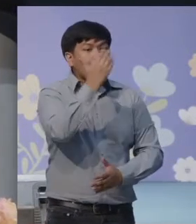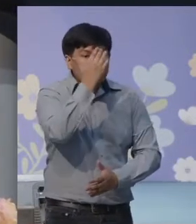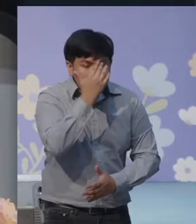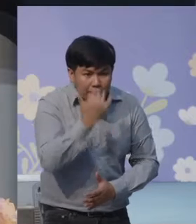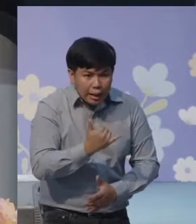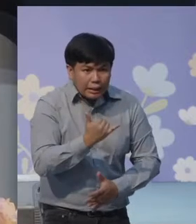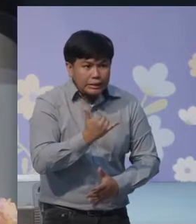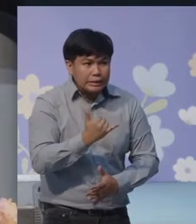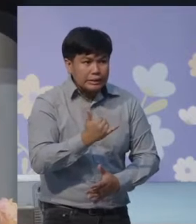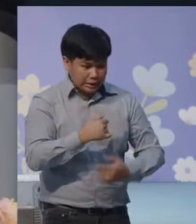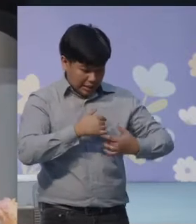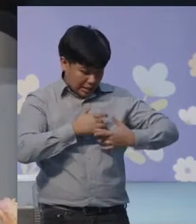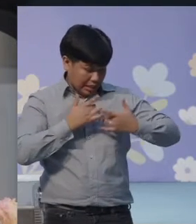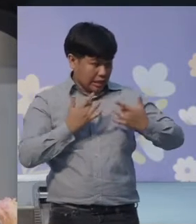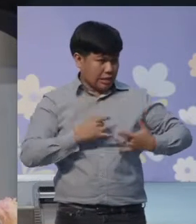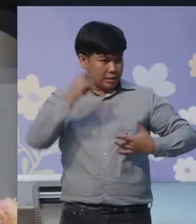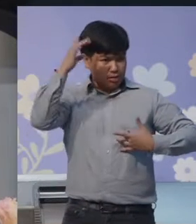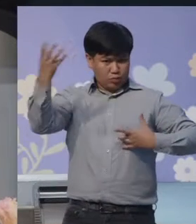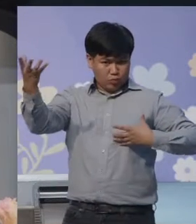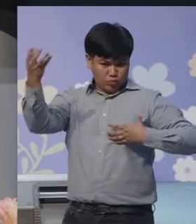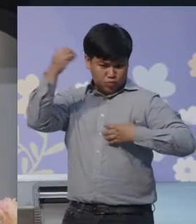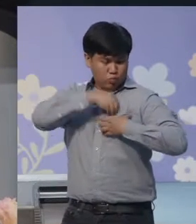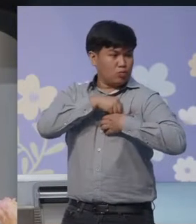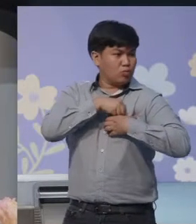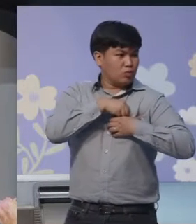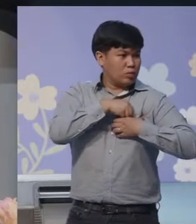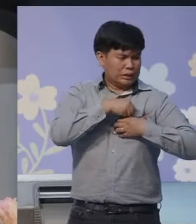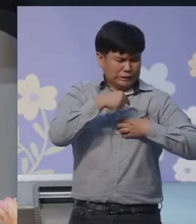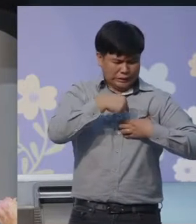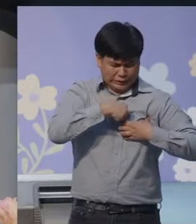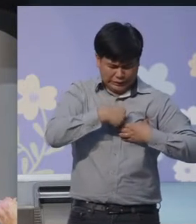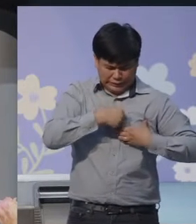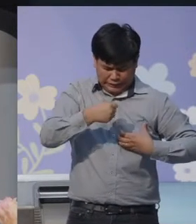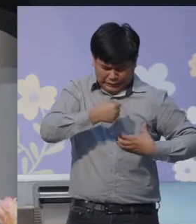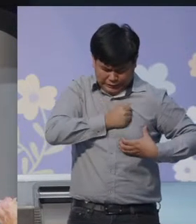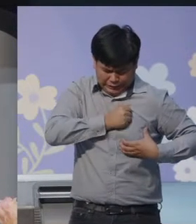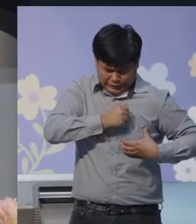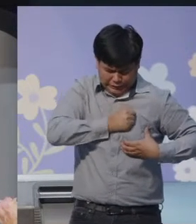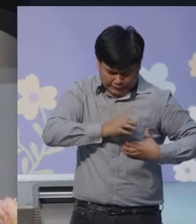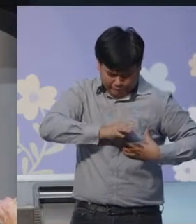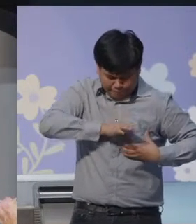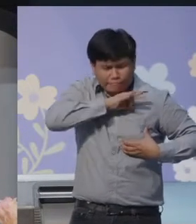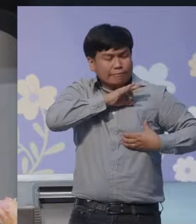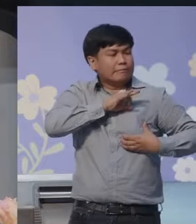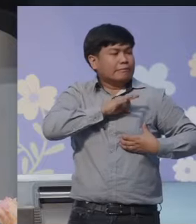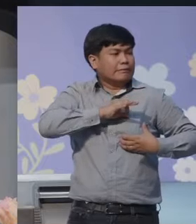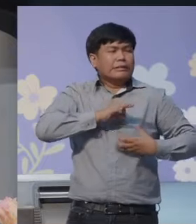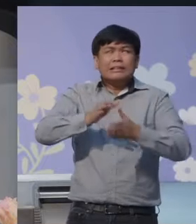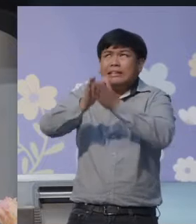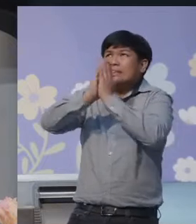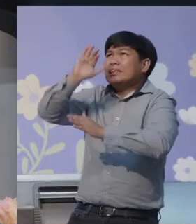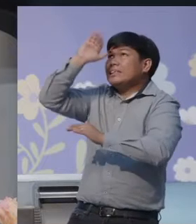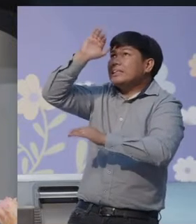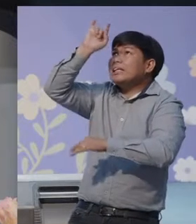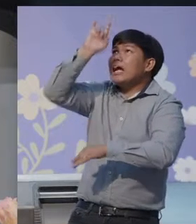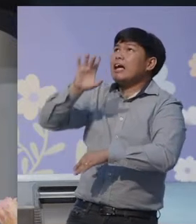sa puso ni Hana ng Diyos itong marubdob na pangangailangan na magkaroon ng